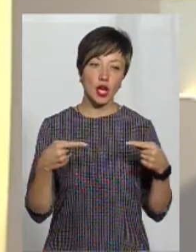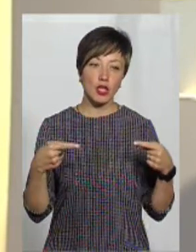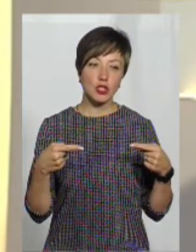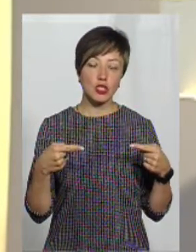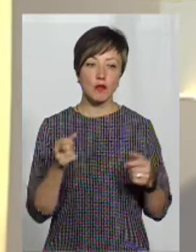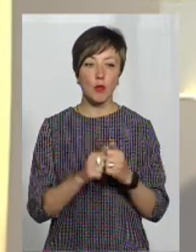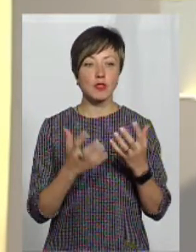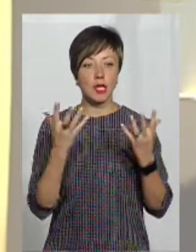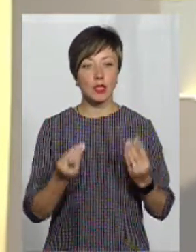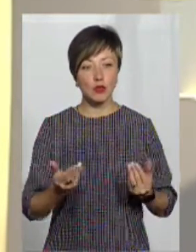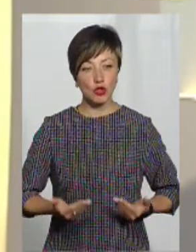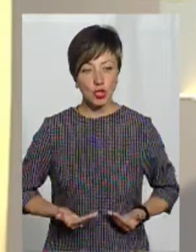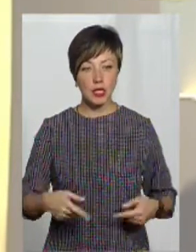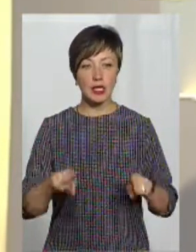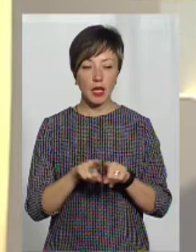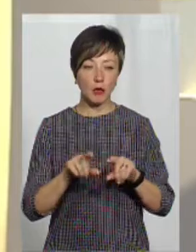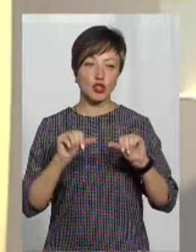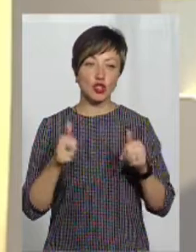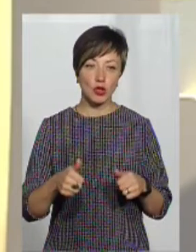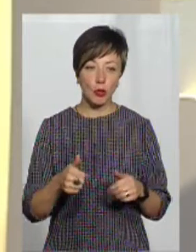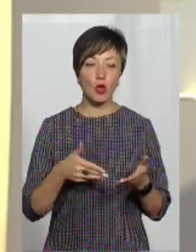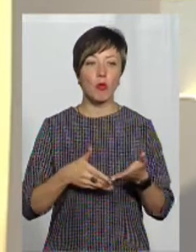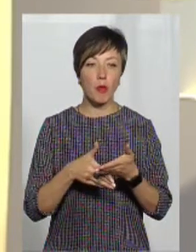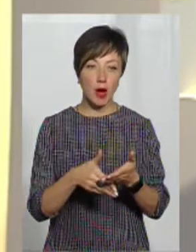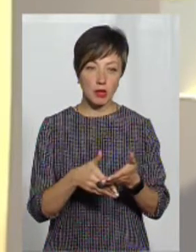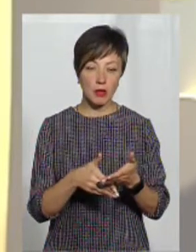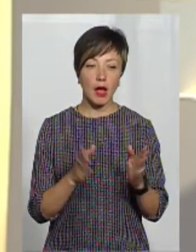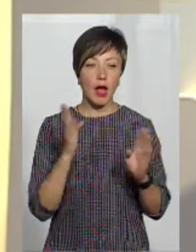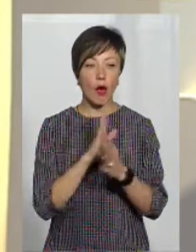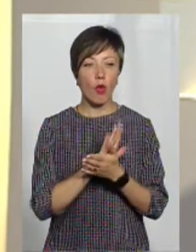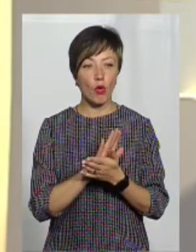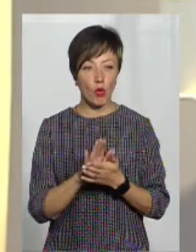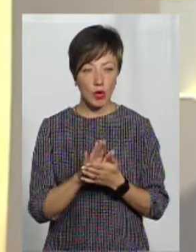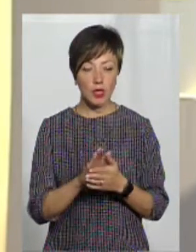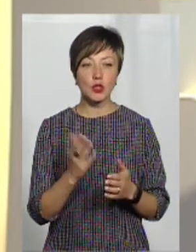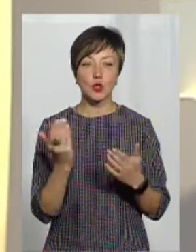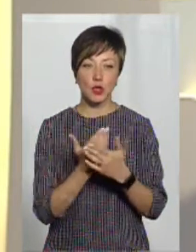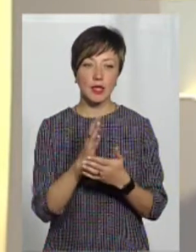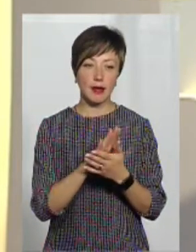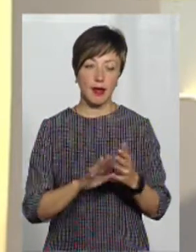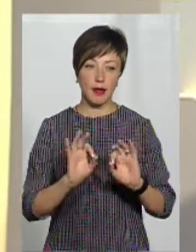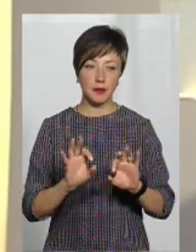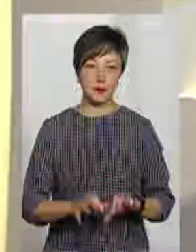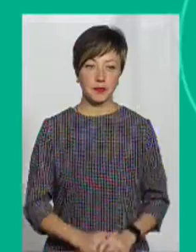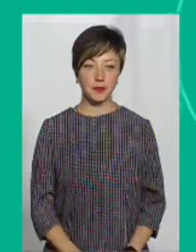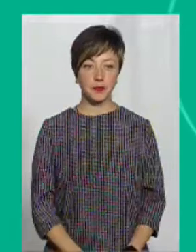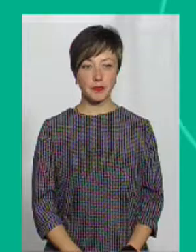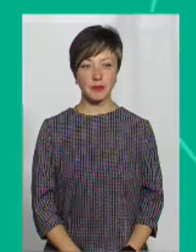в своєму повсякденному житті і таким часом, і таким чином допомагати екології. Цей сюжет далі на екранах.